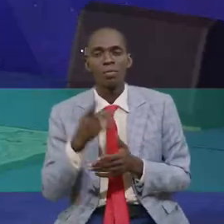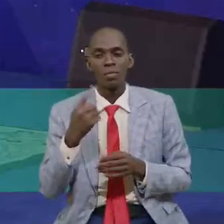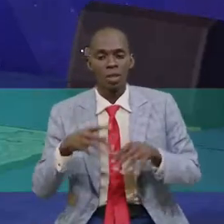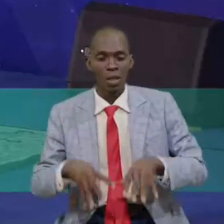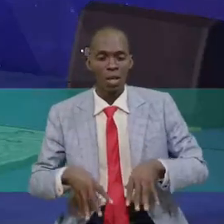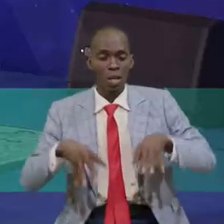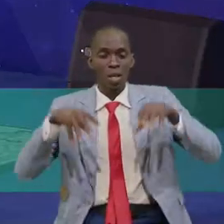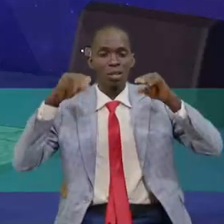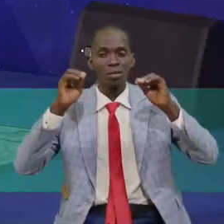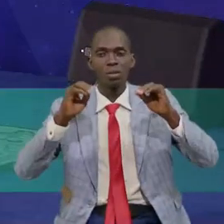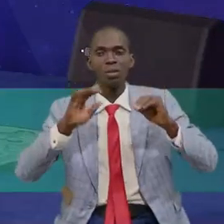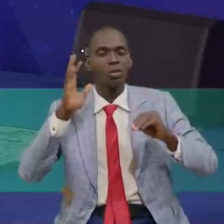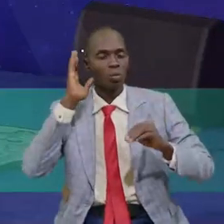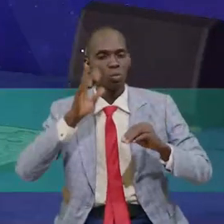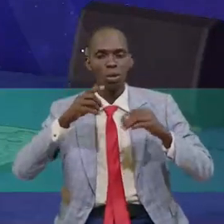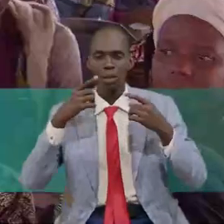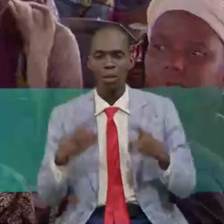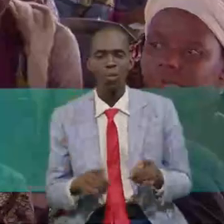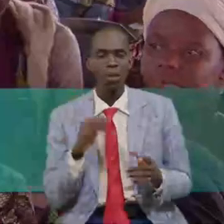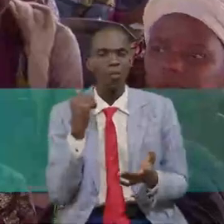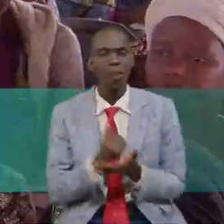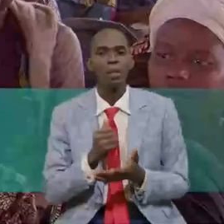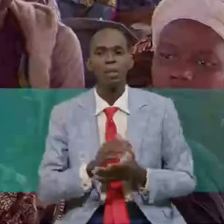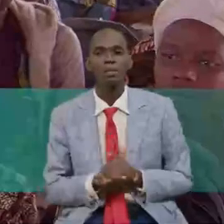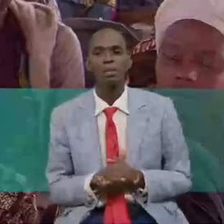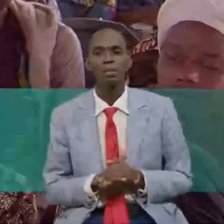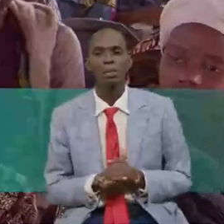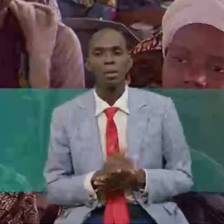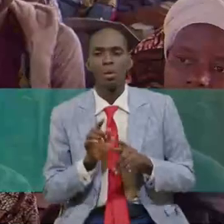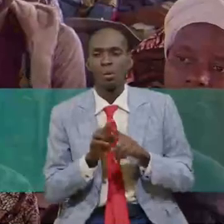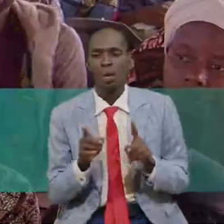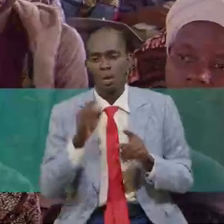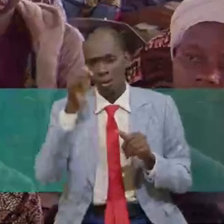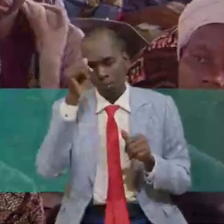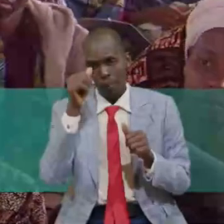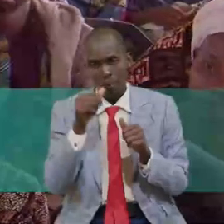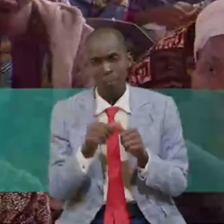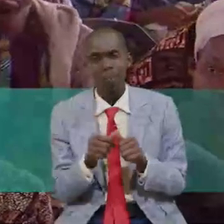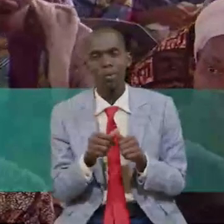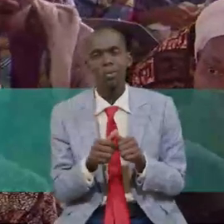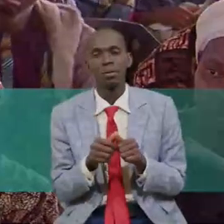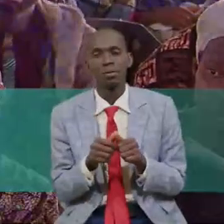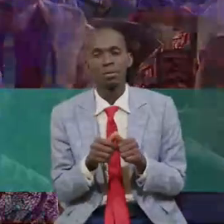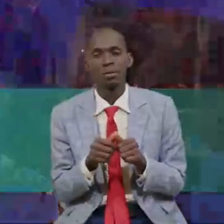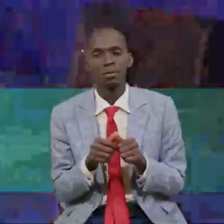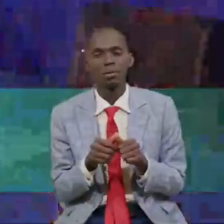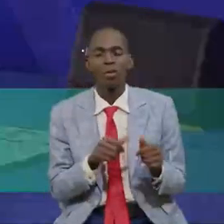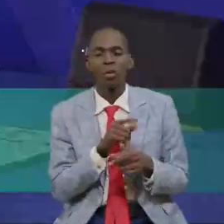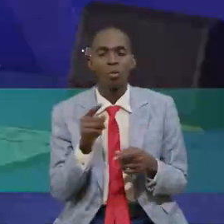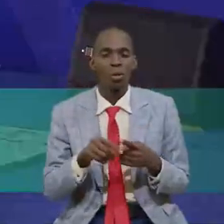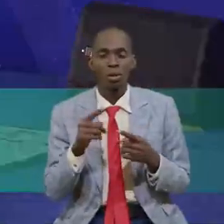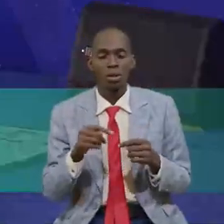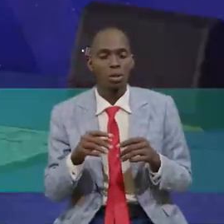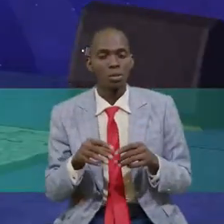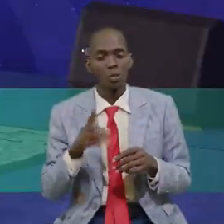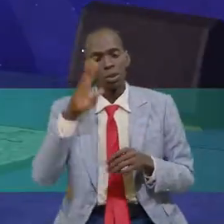L'enlèvement aura lieu. Amen. Mais rappelez-vous. Quand il viendra, le